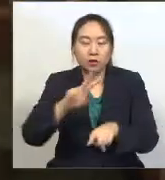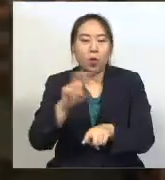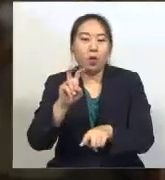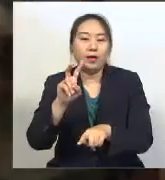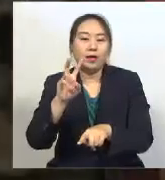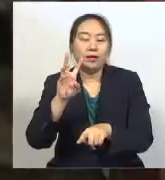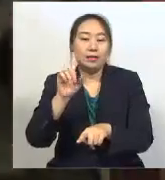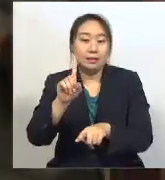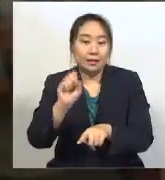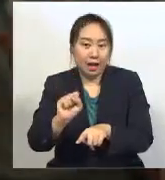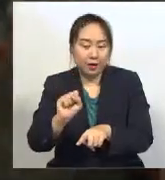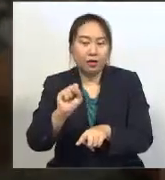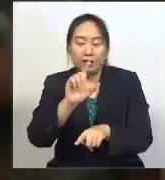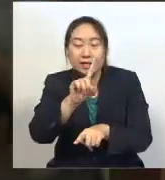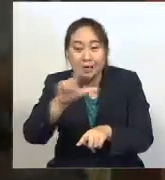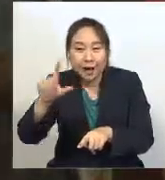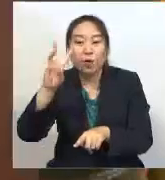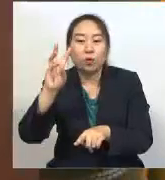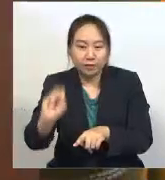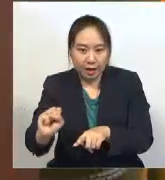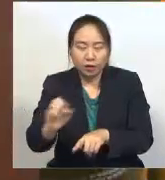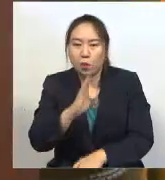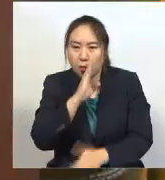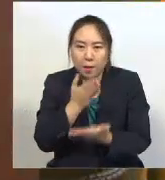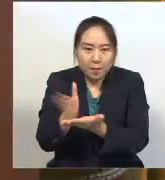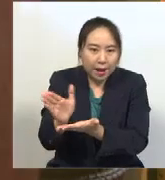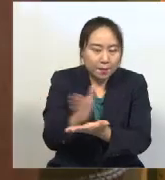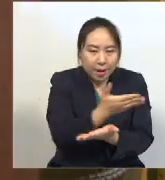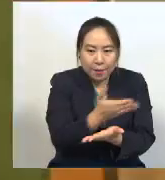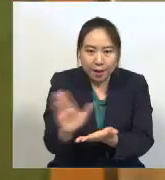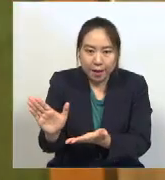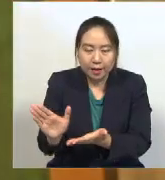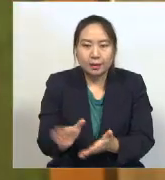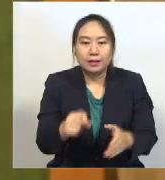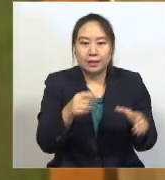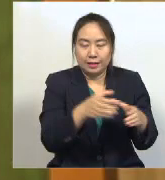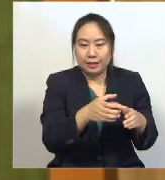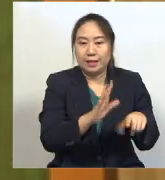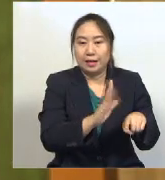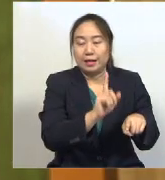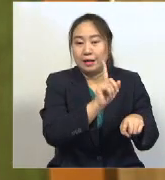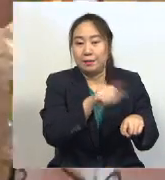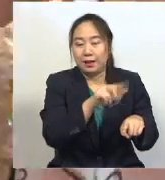206,100,000บาทหากจำแนกเป็นประเภทก็จะแบ่งเป็นประเภทชิมเป็นเงิน